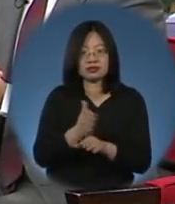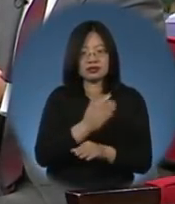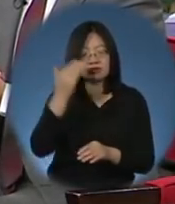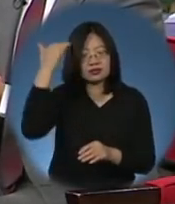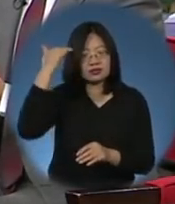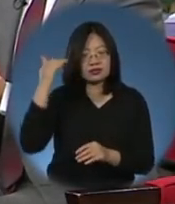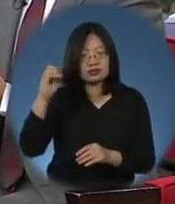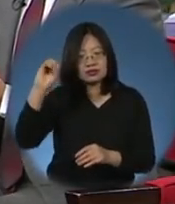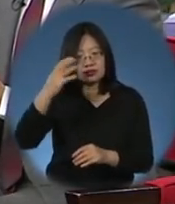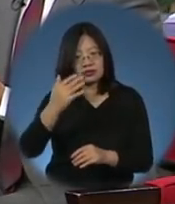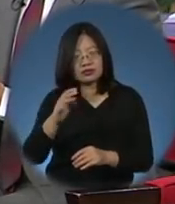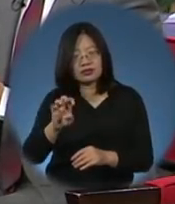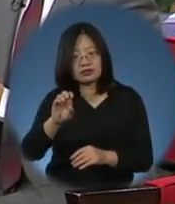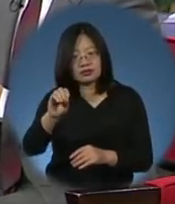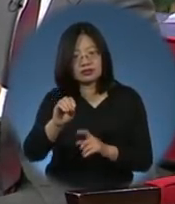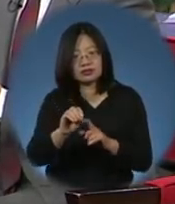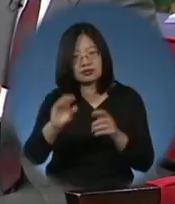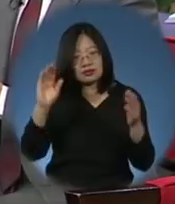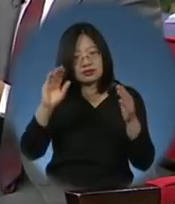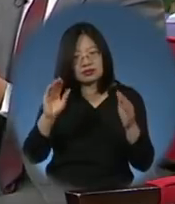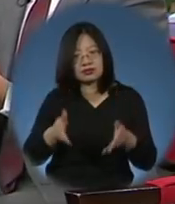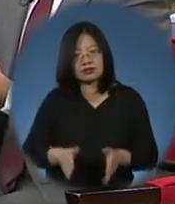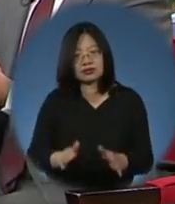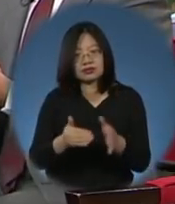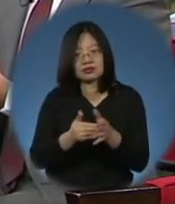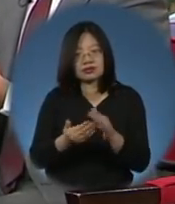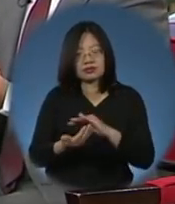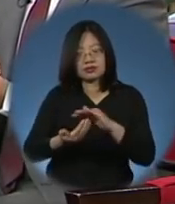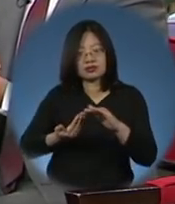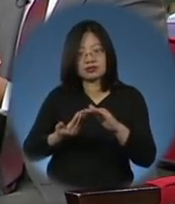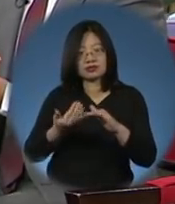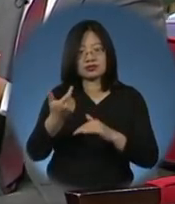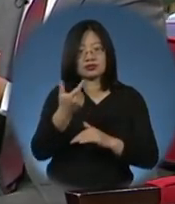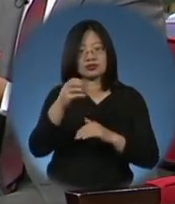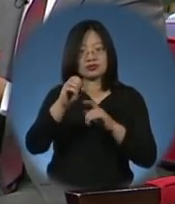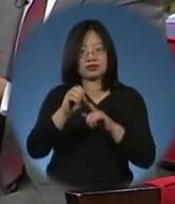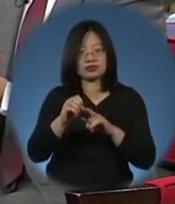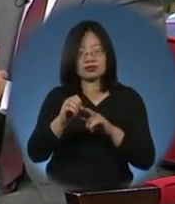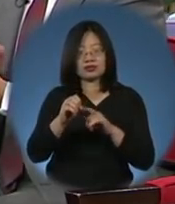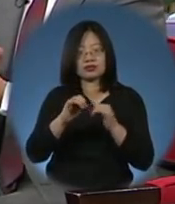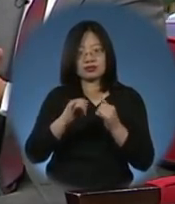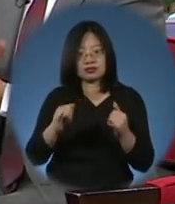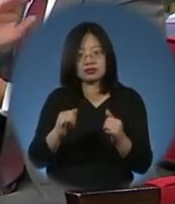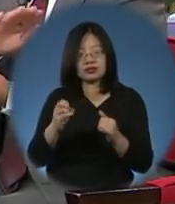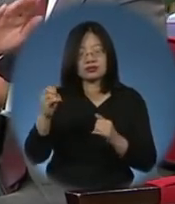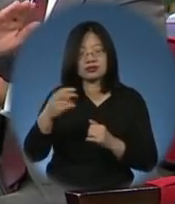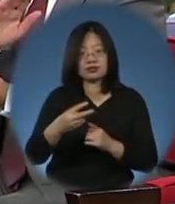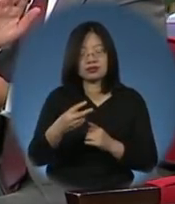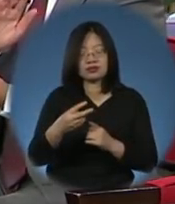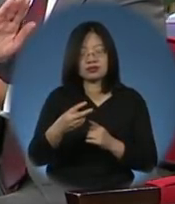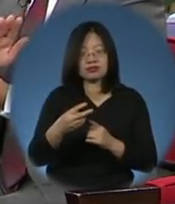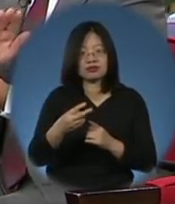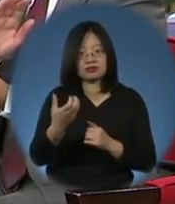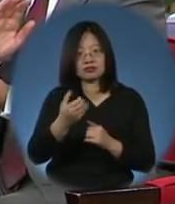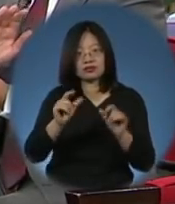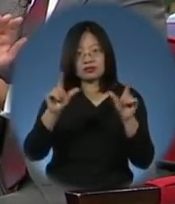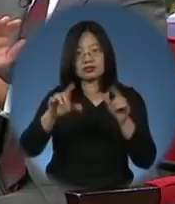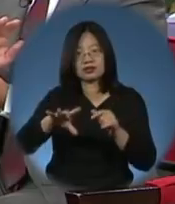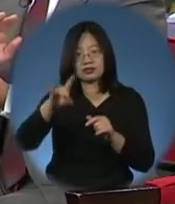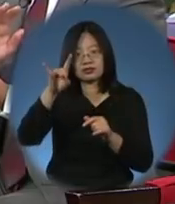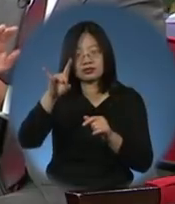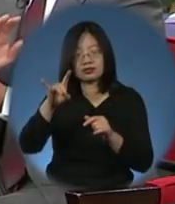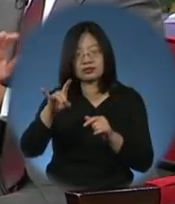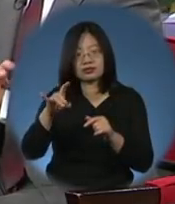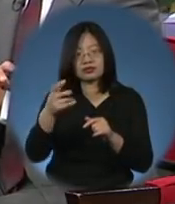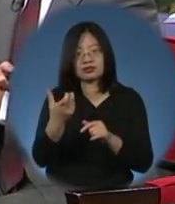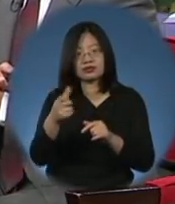우리나라가 갑자기 40만 명대로 아이가 태어납니다. 예. 그 전에는 60만 명대, 그러니까 90년대